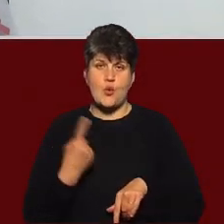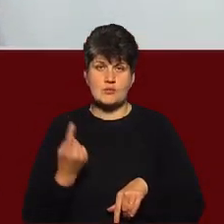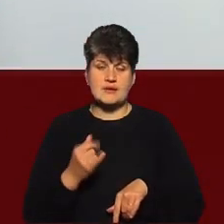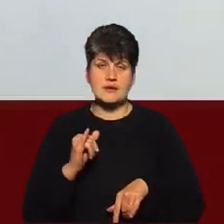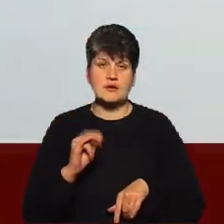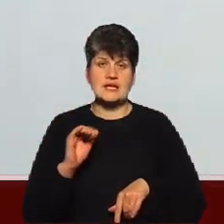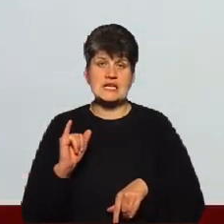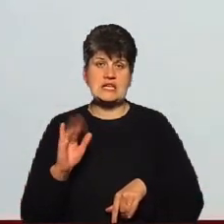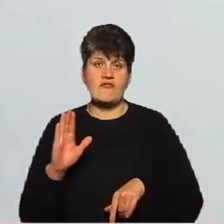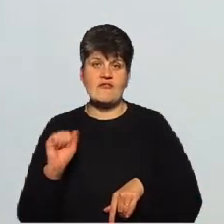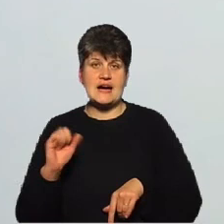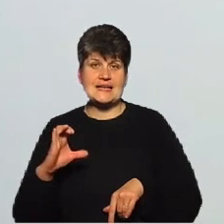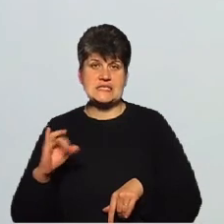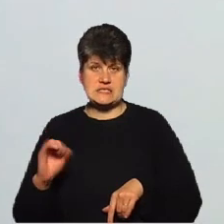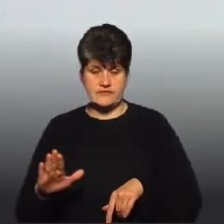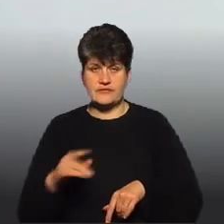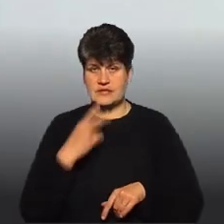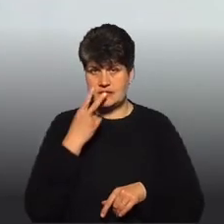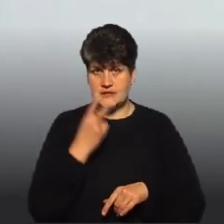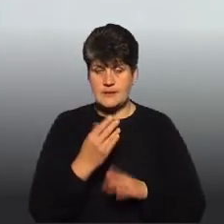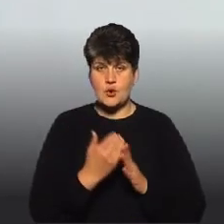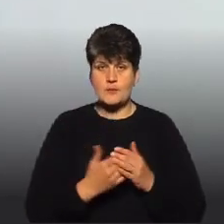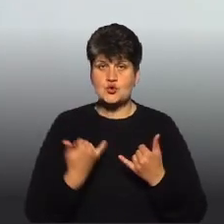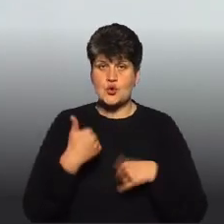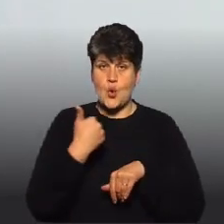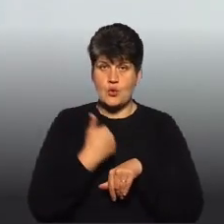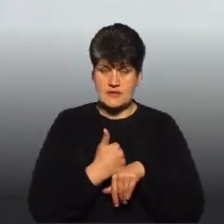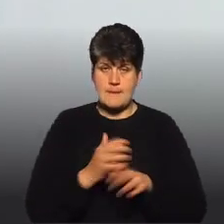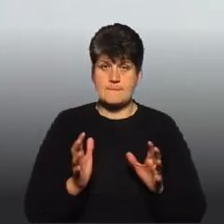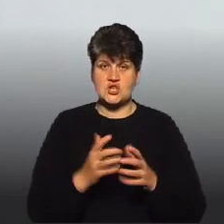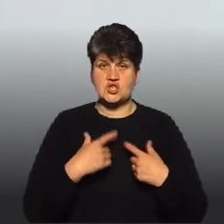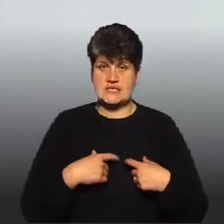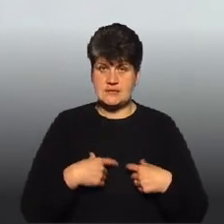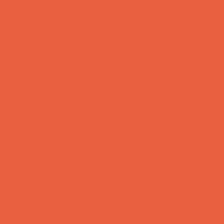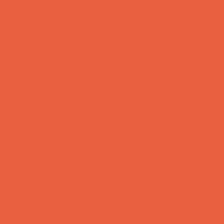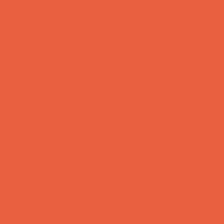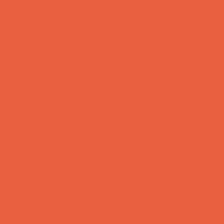Івасів. Ви дивилися програму. Сьогодні головне – бережіть себе і своїх рідних.